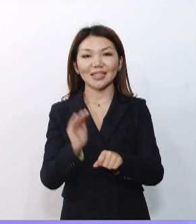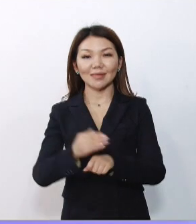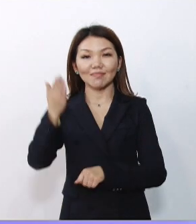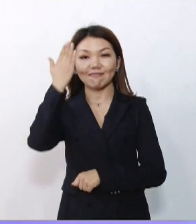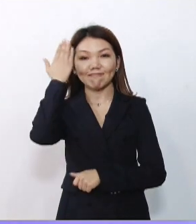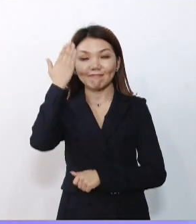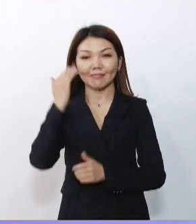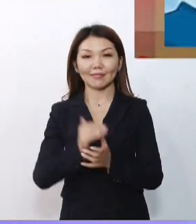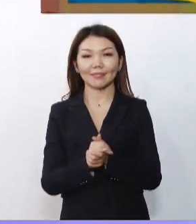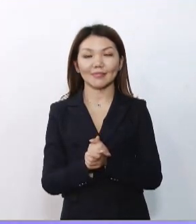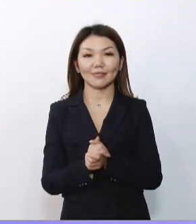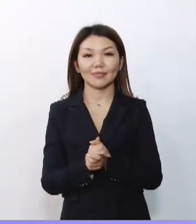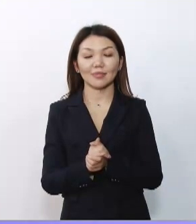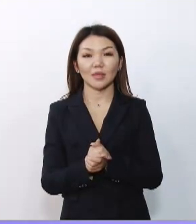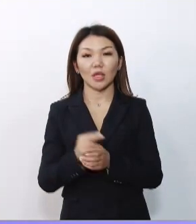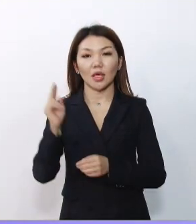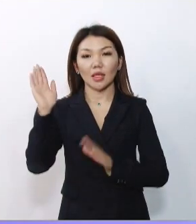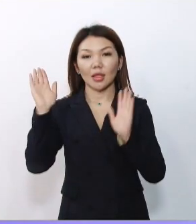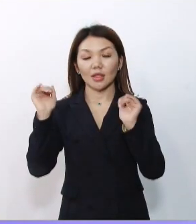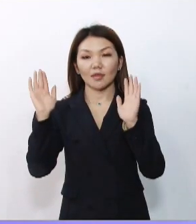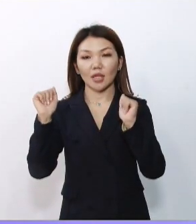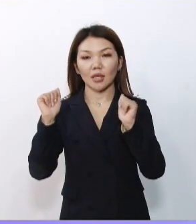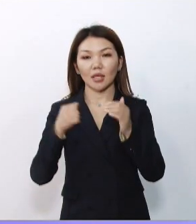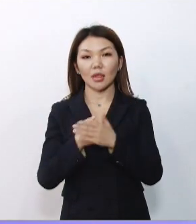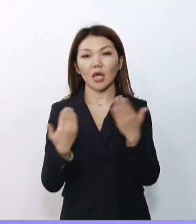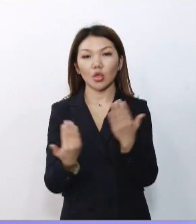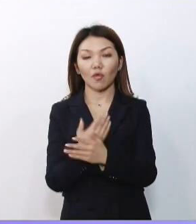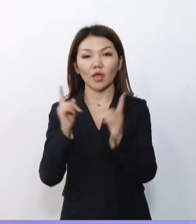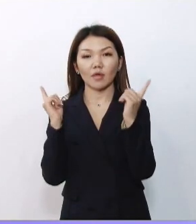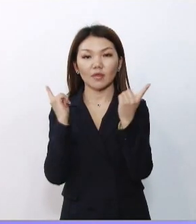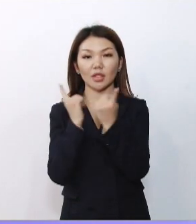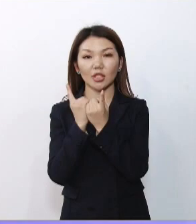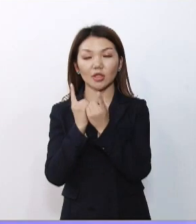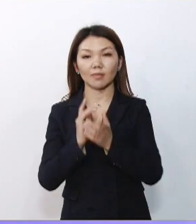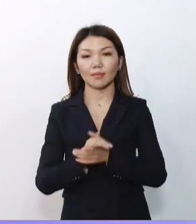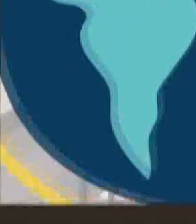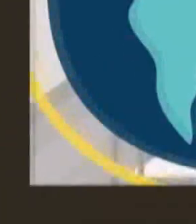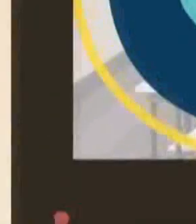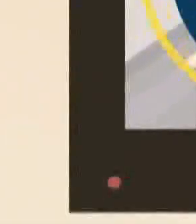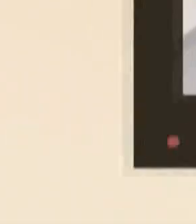Урок окончен. До свидания. До новых встреч!